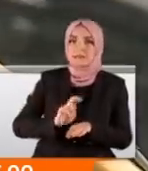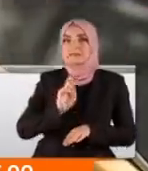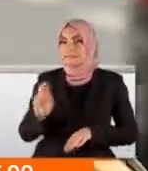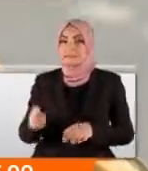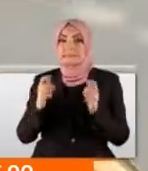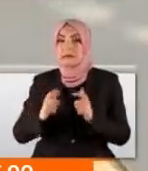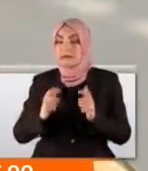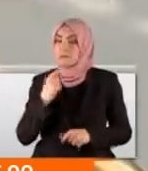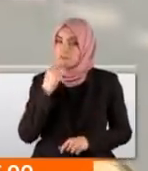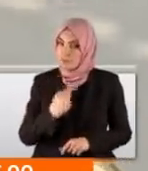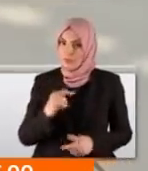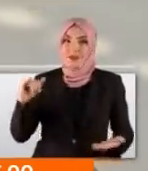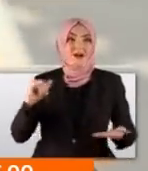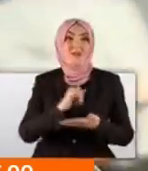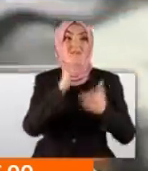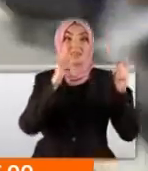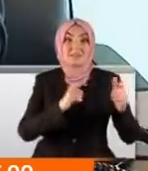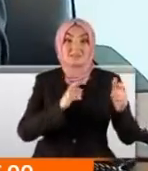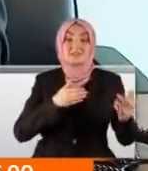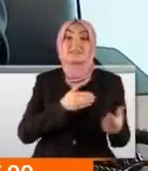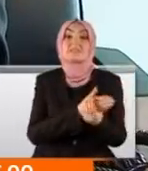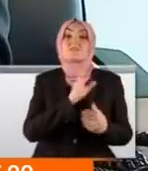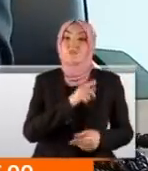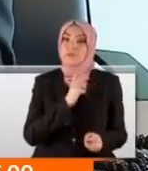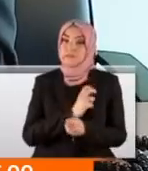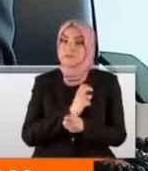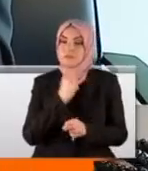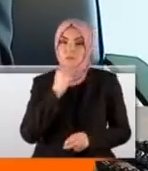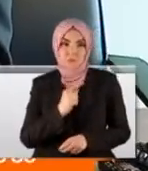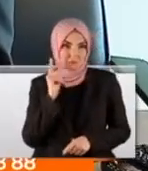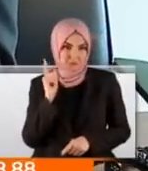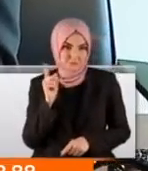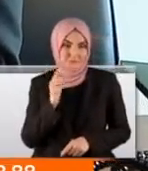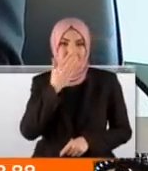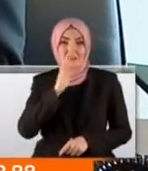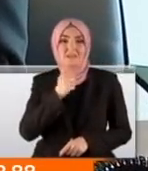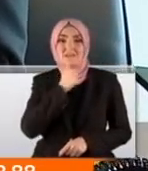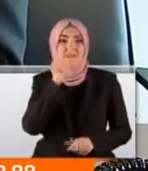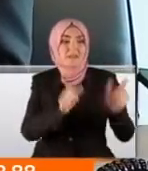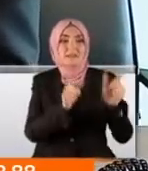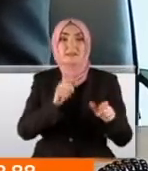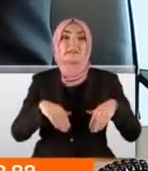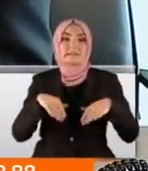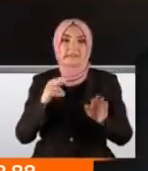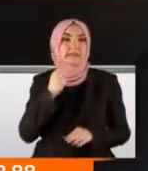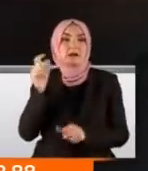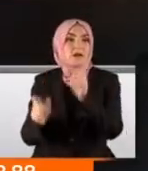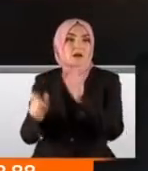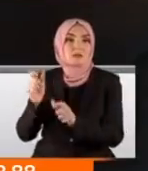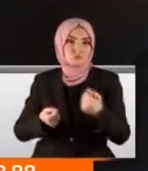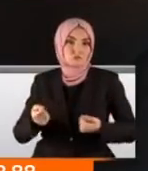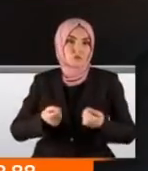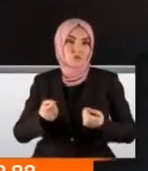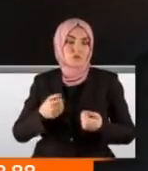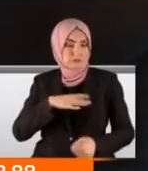sokmuyoruz seni. En büyük risk zaten havaalanı girişidir. Sadece erkekler değil, yine kadınlara da oldukça büyük talep var. Kadın